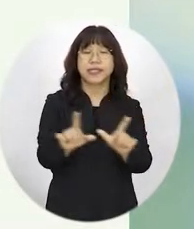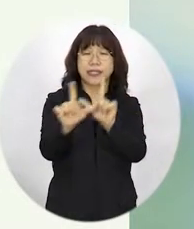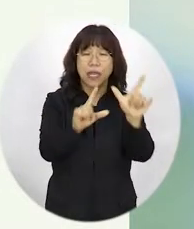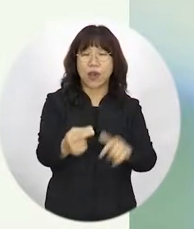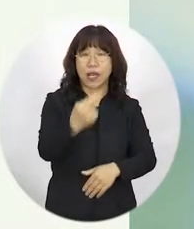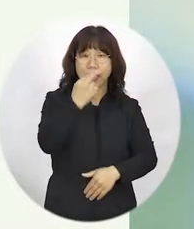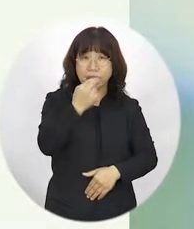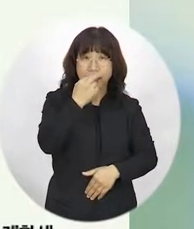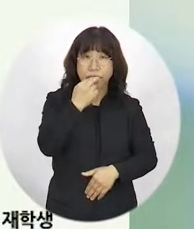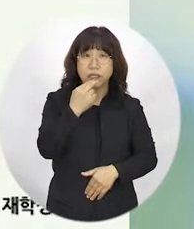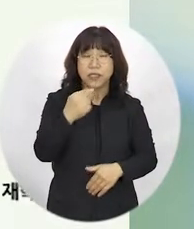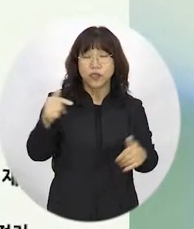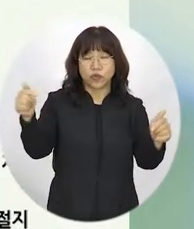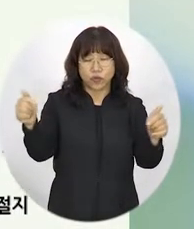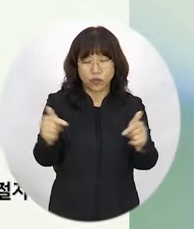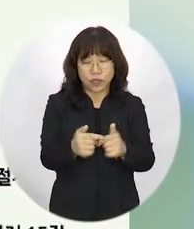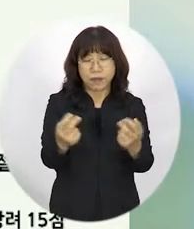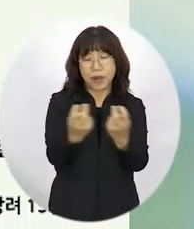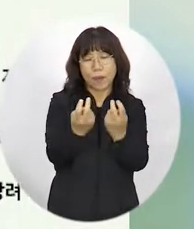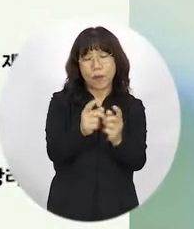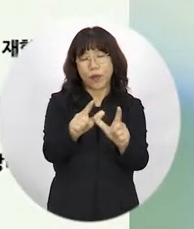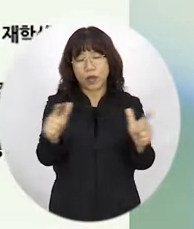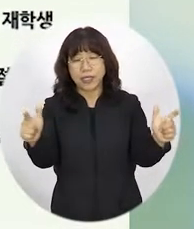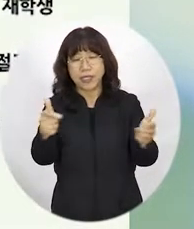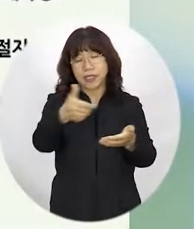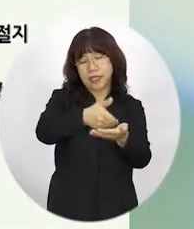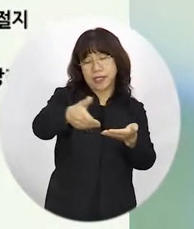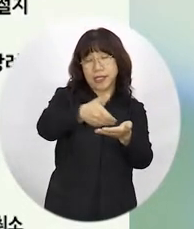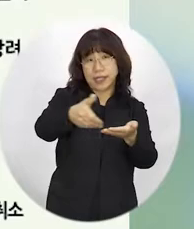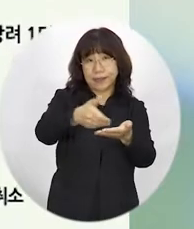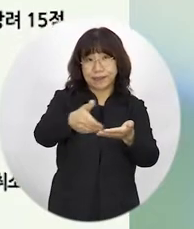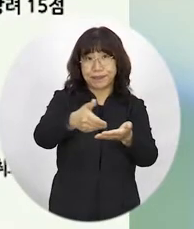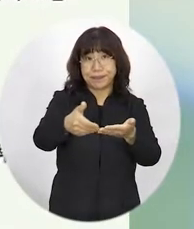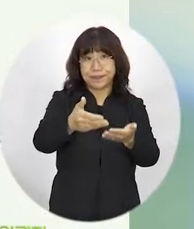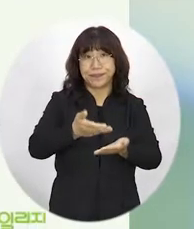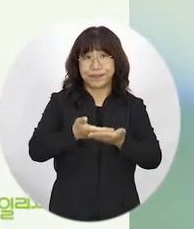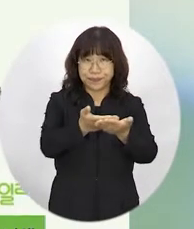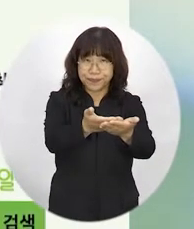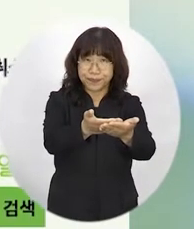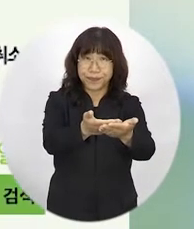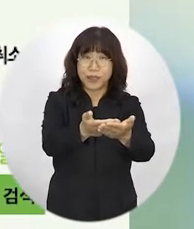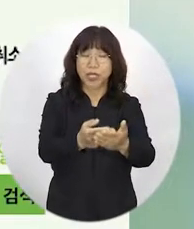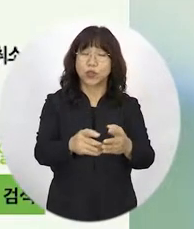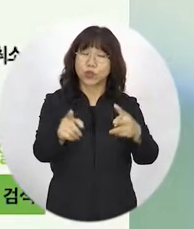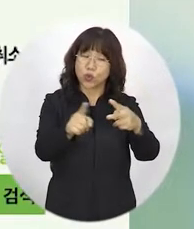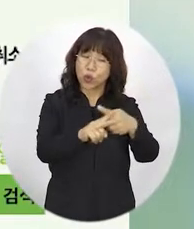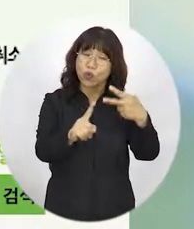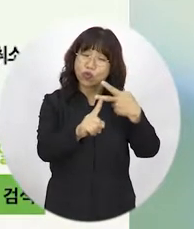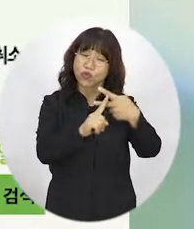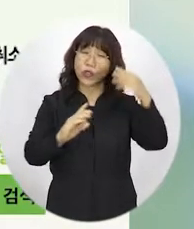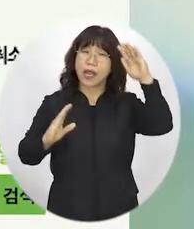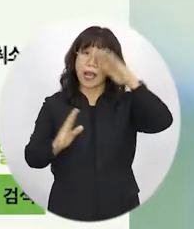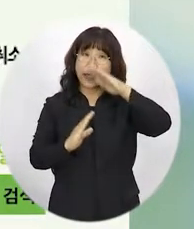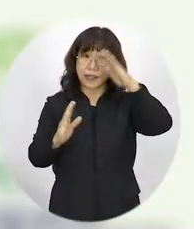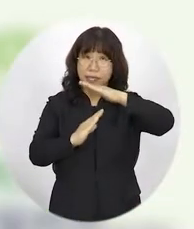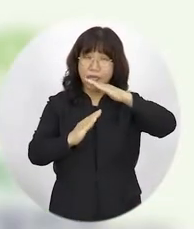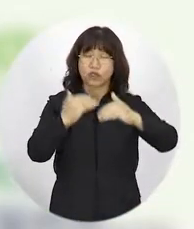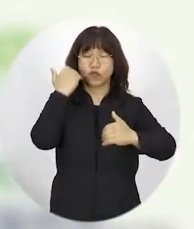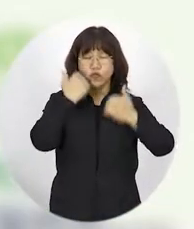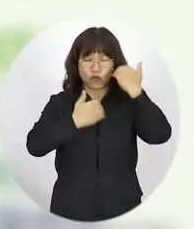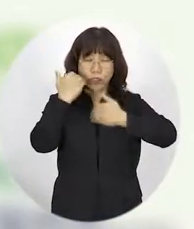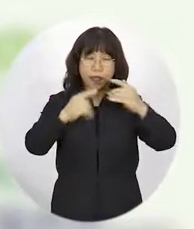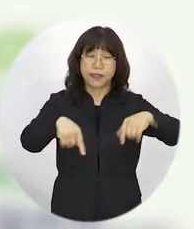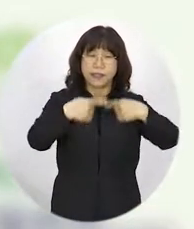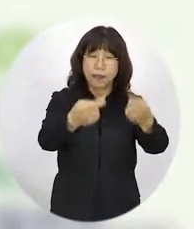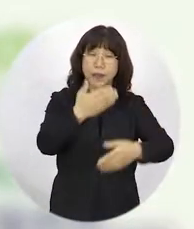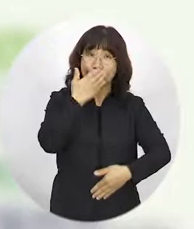온실가스 저감과 에너지 절약 실천 방법 등을 그림으로 담아내면 됩니다. 지역 내 초중학교에 재학 중인 학생이면 누구나